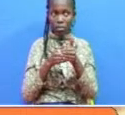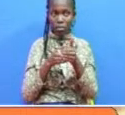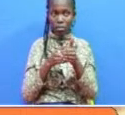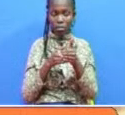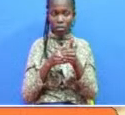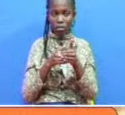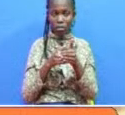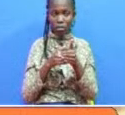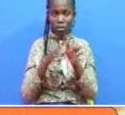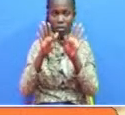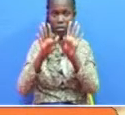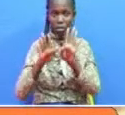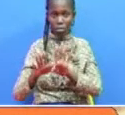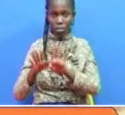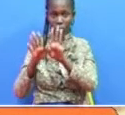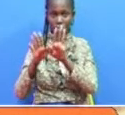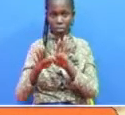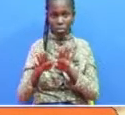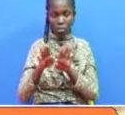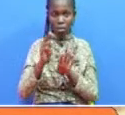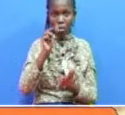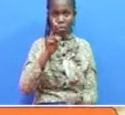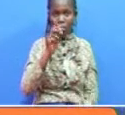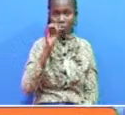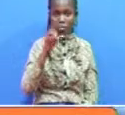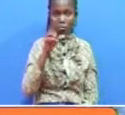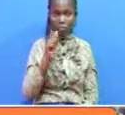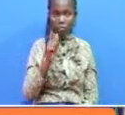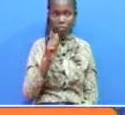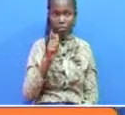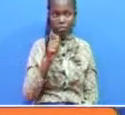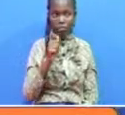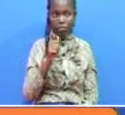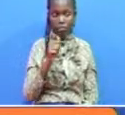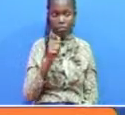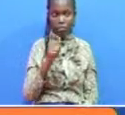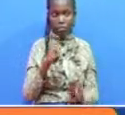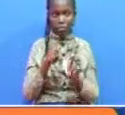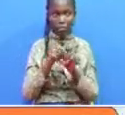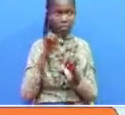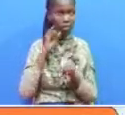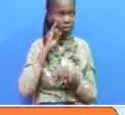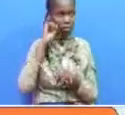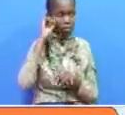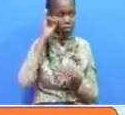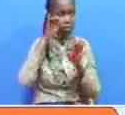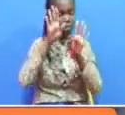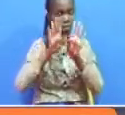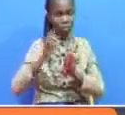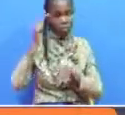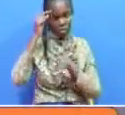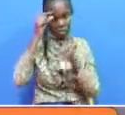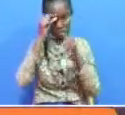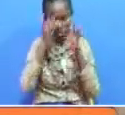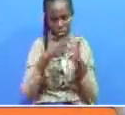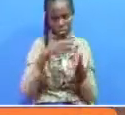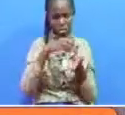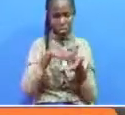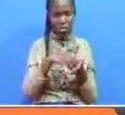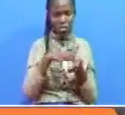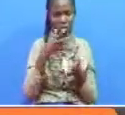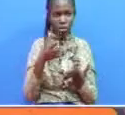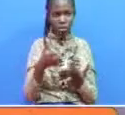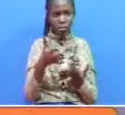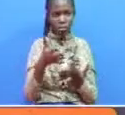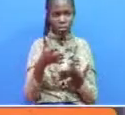kivila kiena chama cha Jubilee Senator Ambe David Musila. Na kwa vanene kufuthi isia utetu wa governor wa mutetu wa kivila kiena chama